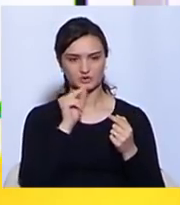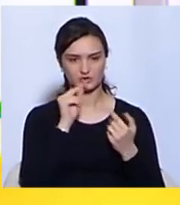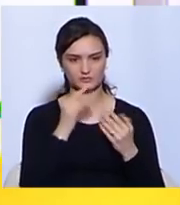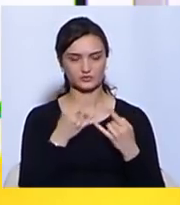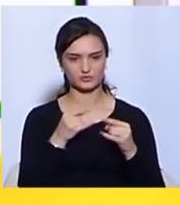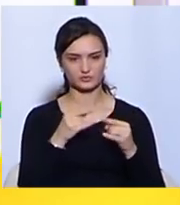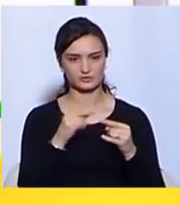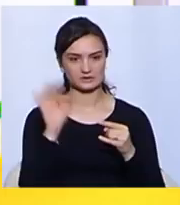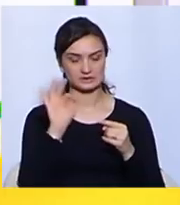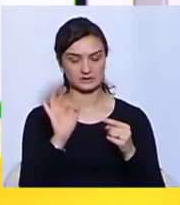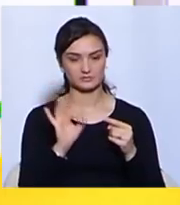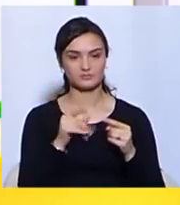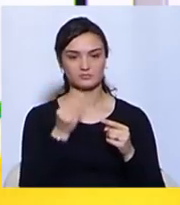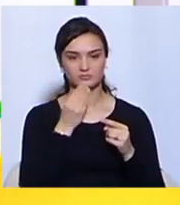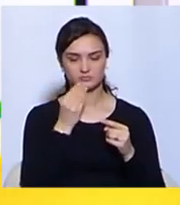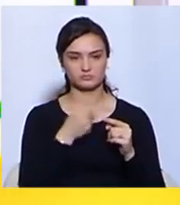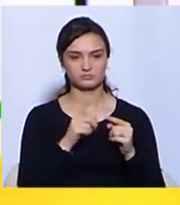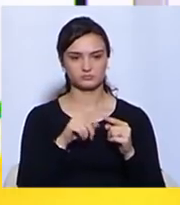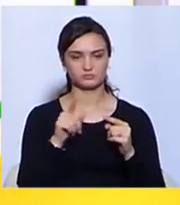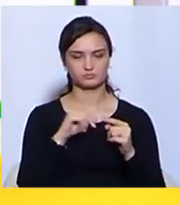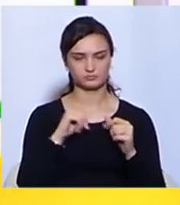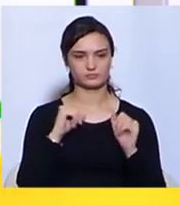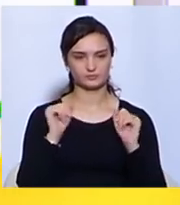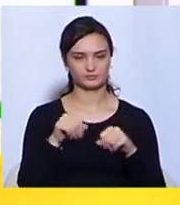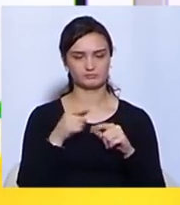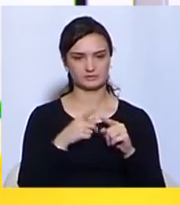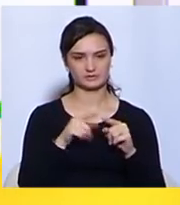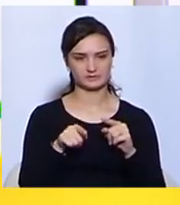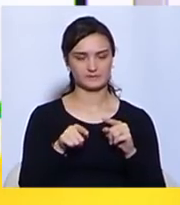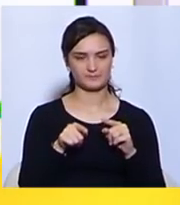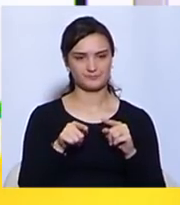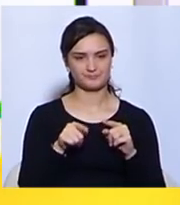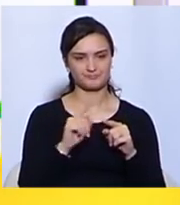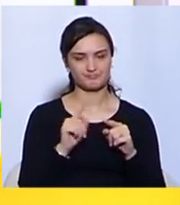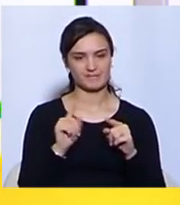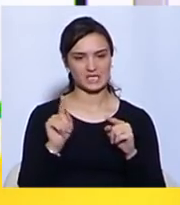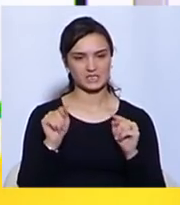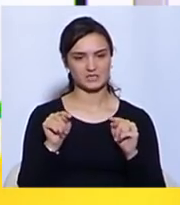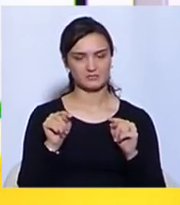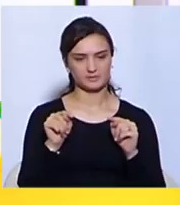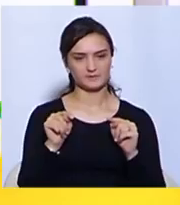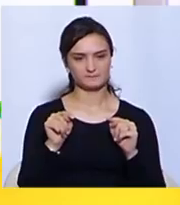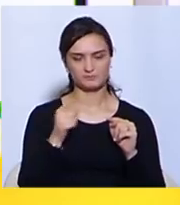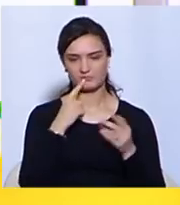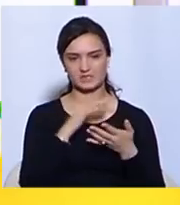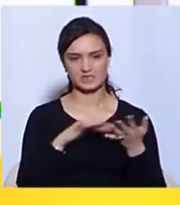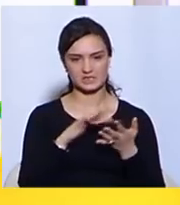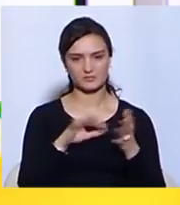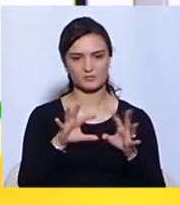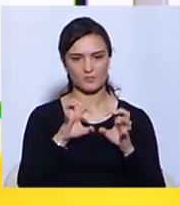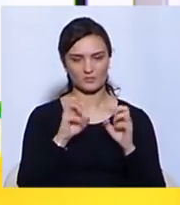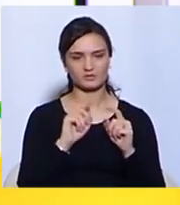ჩაით, შოკოლადით ინტენსიურმა დატვირთვამ, თავის დაუნებურად შეიძლება ეს ვეგეტატიური კრიზები, ალები, სისხლის